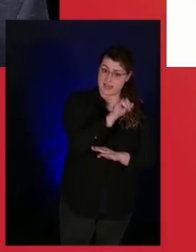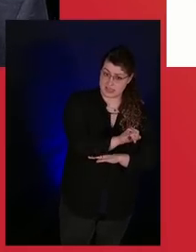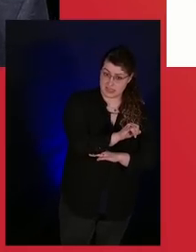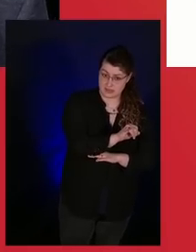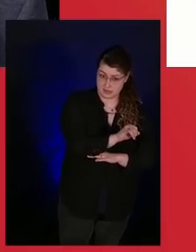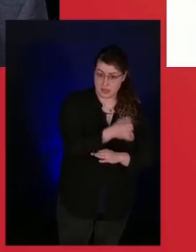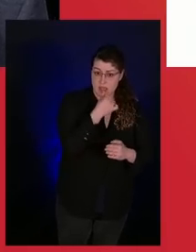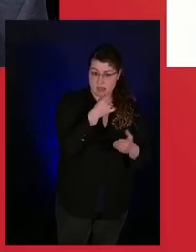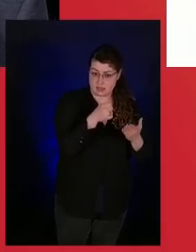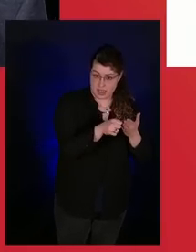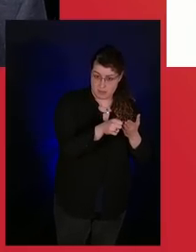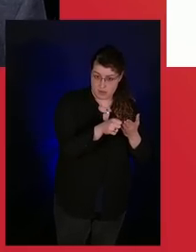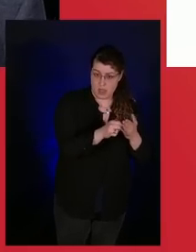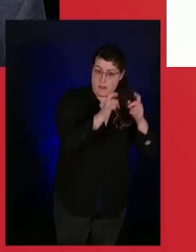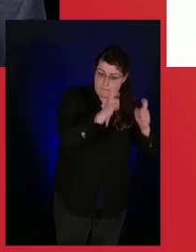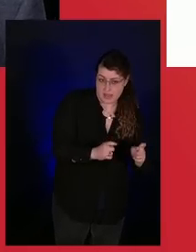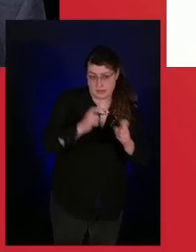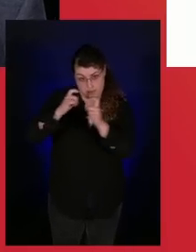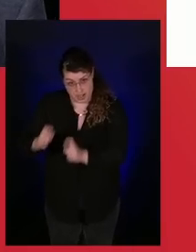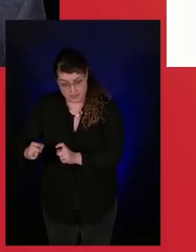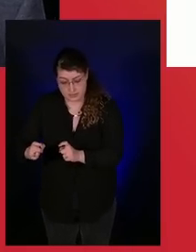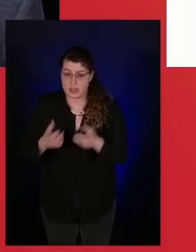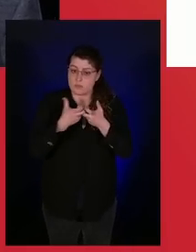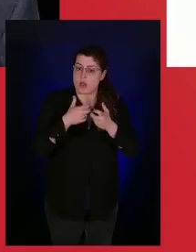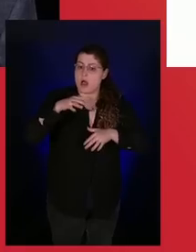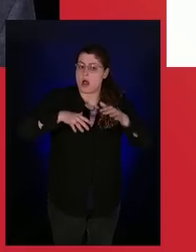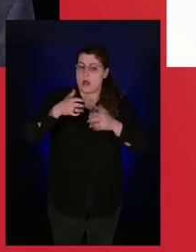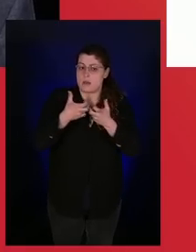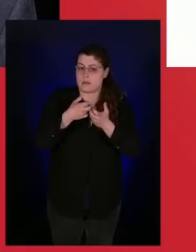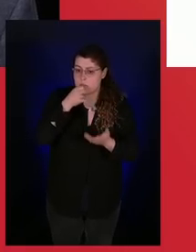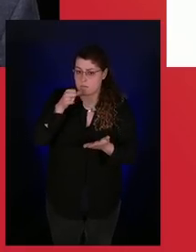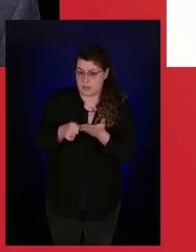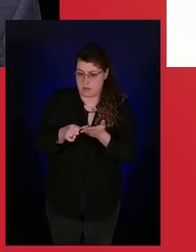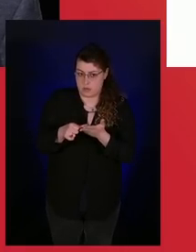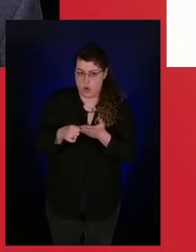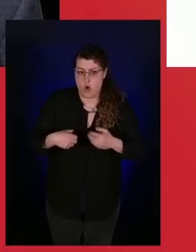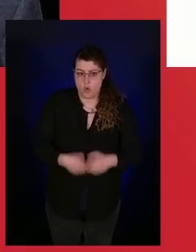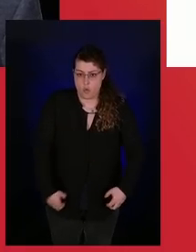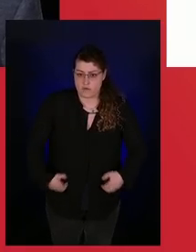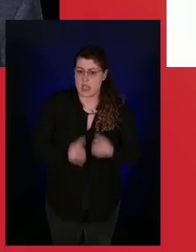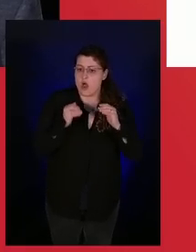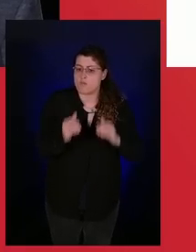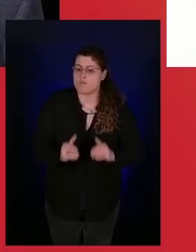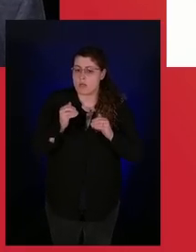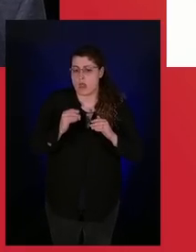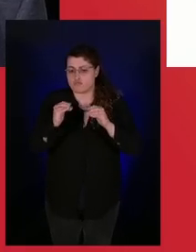UGIC baissent et que le montant moyen du timbre ouvrier-employé reste stable.